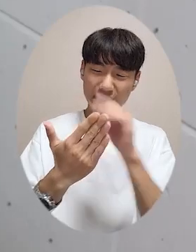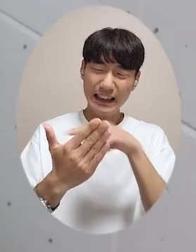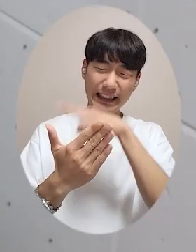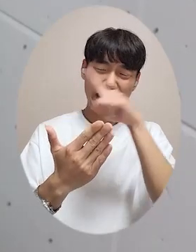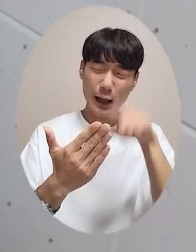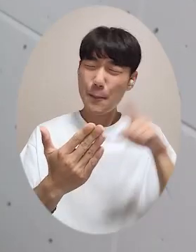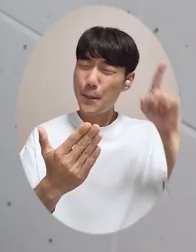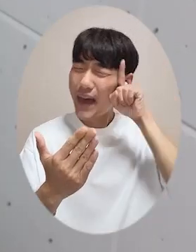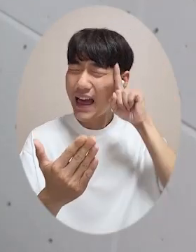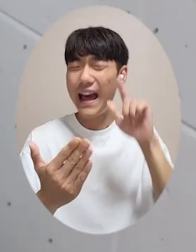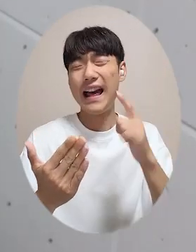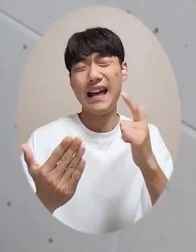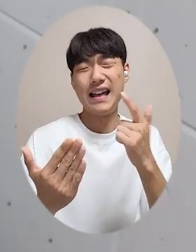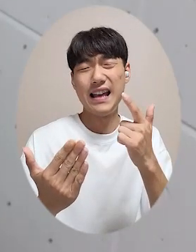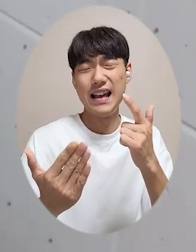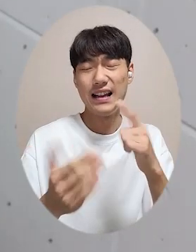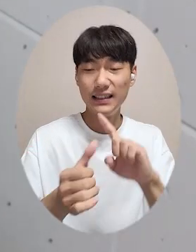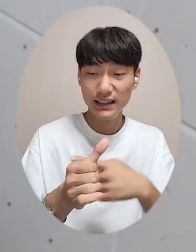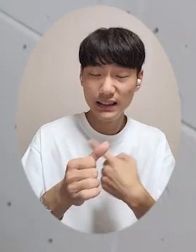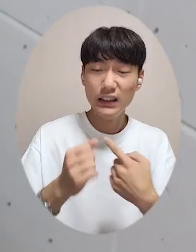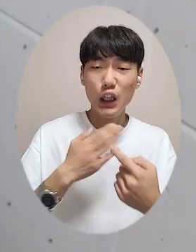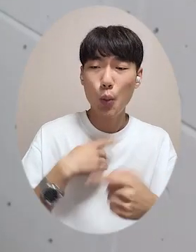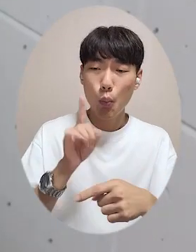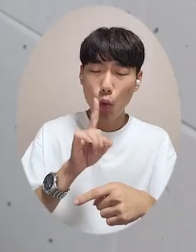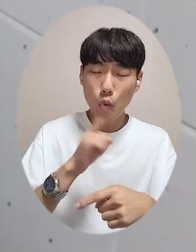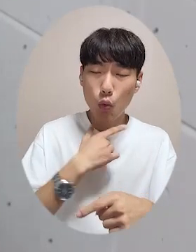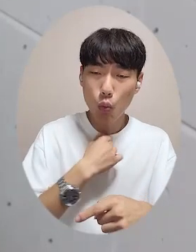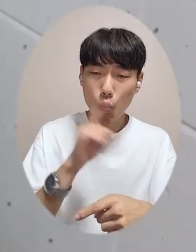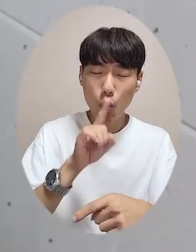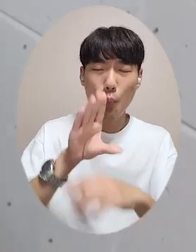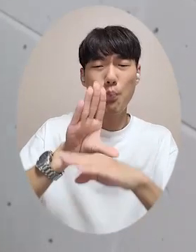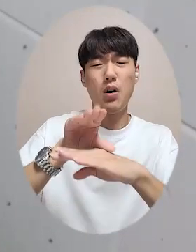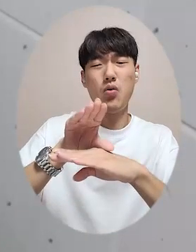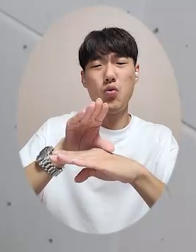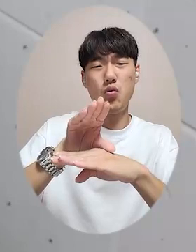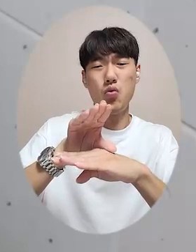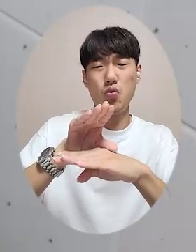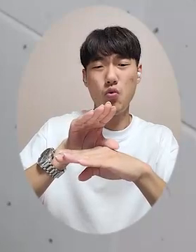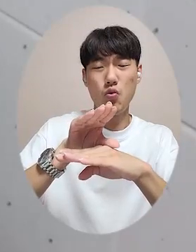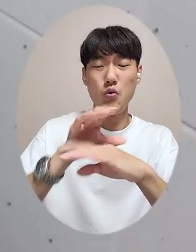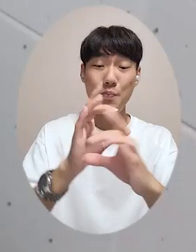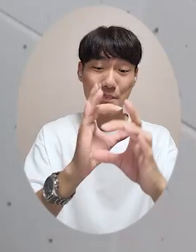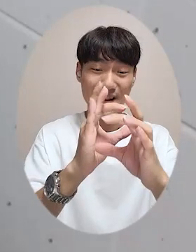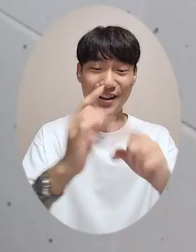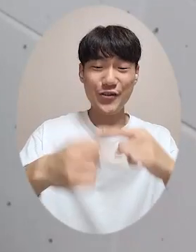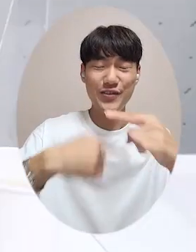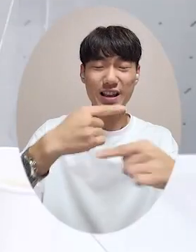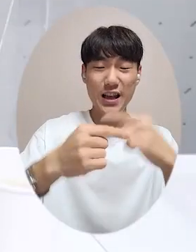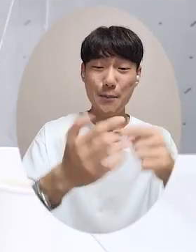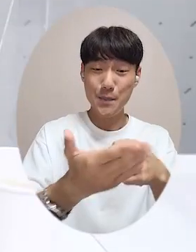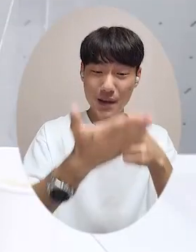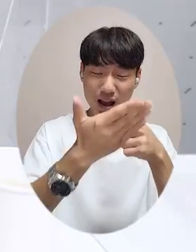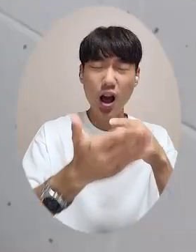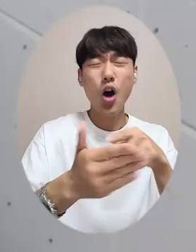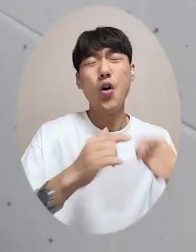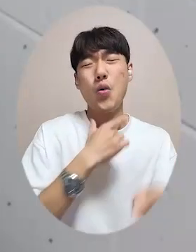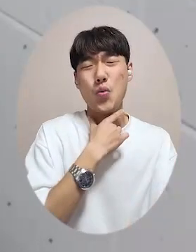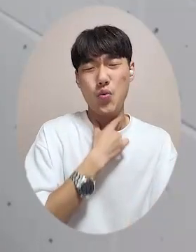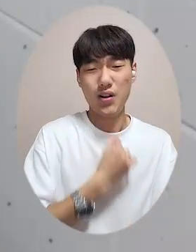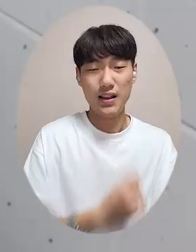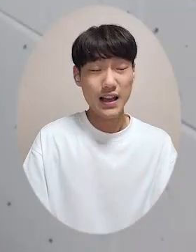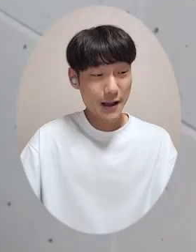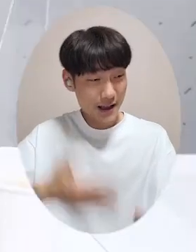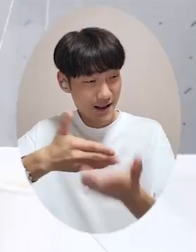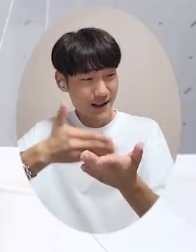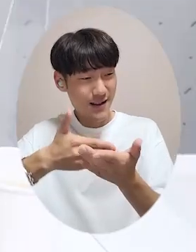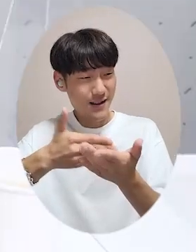제 개인적으로 이제 진짜 방송 TV에서 나오는 방송 통역을 해보고 싶어요. 뉴스. 네, 뉴스 통역.